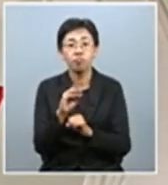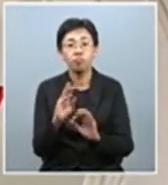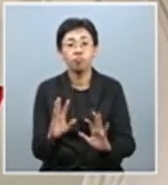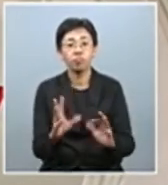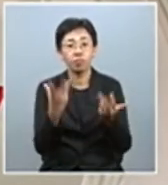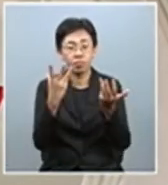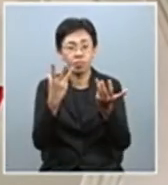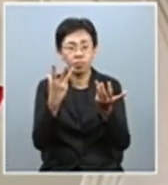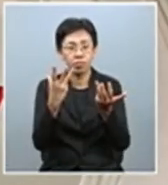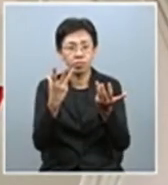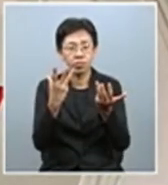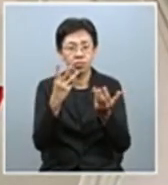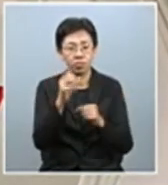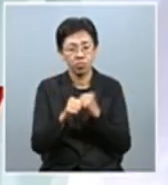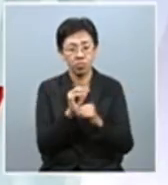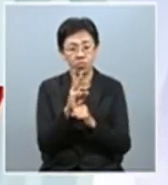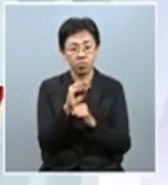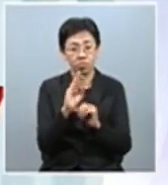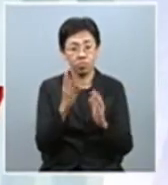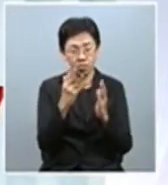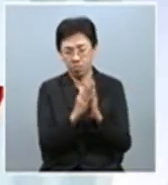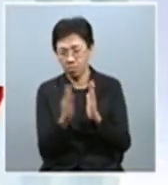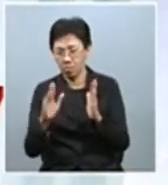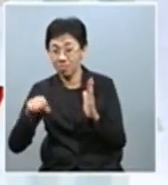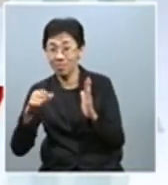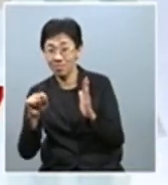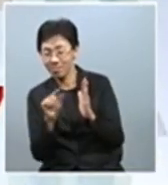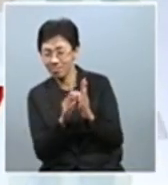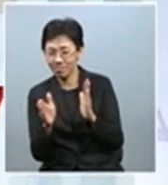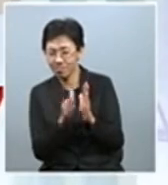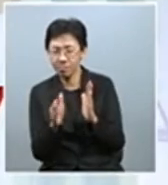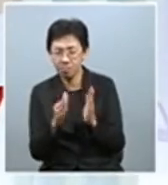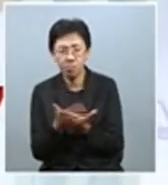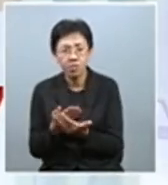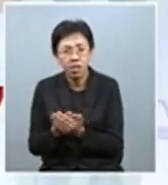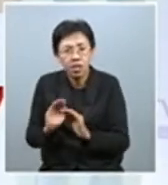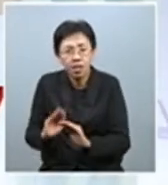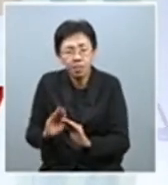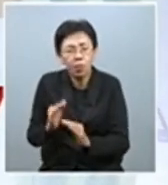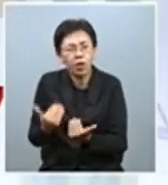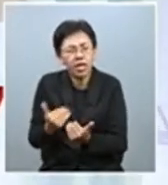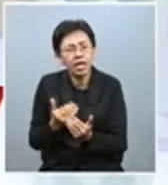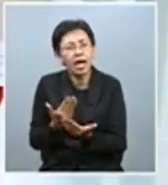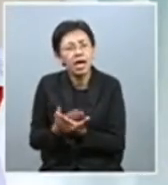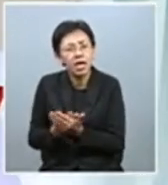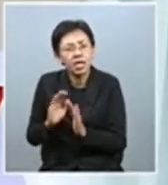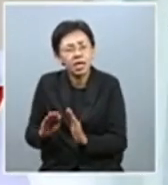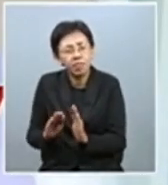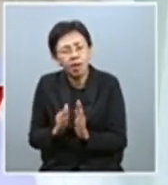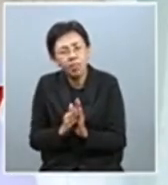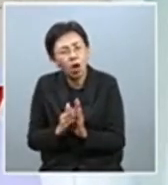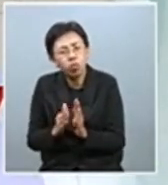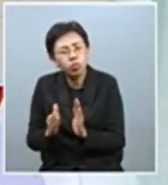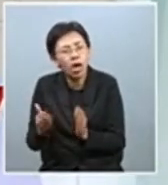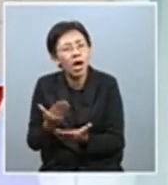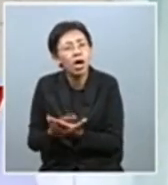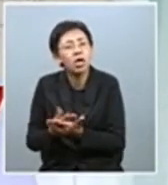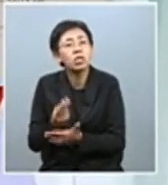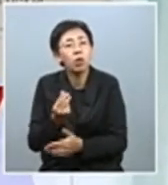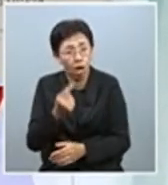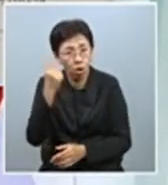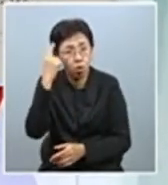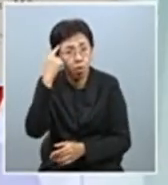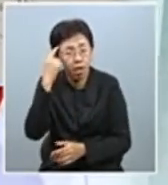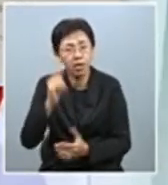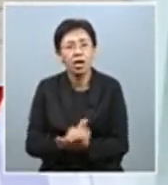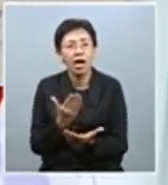ใช้อายุหลังเกษียณไป20ปีเนี่ยเคยคำนวณไหมว่าเราจะต้องเก็บเงินณวันนี้เนี่ยเพื่อไปถึงวัยเกษียณแล้วจะต้องมีเงินเท่าไหร่ถึงจะเพียง